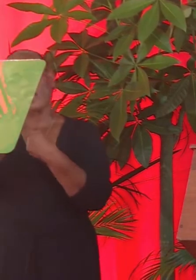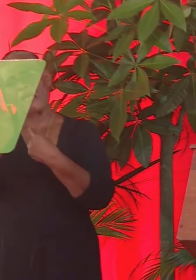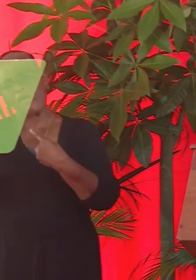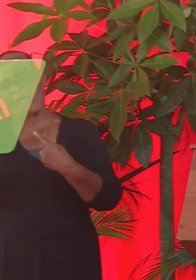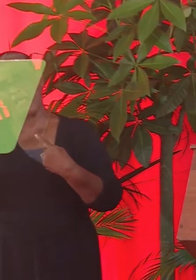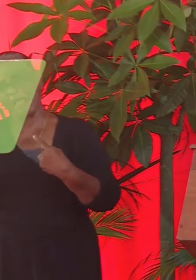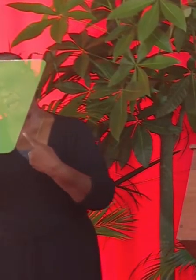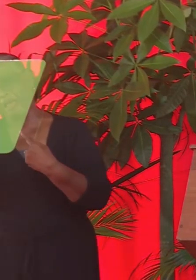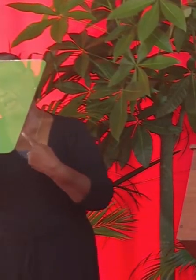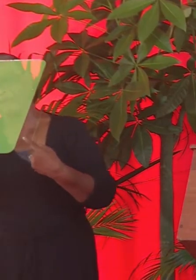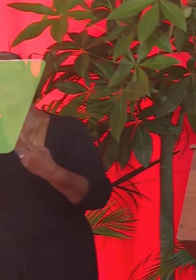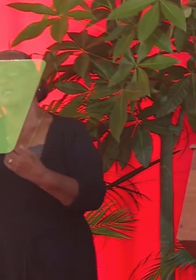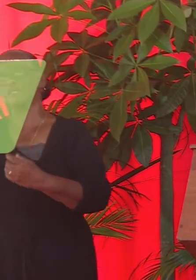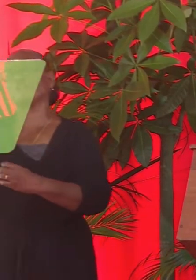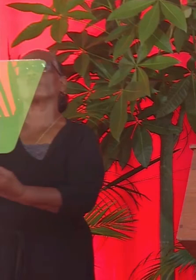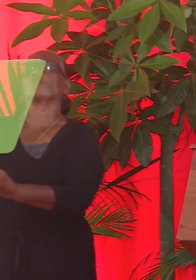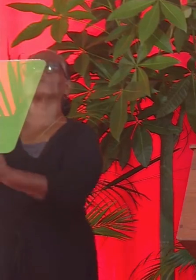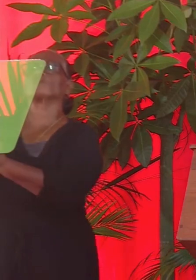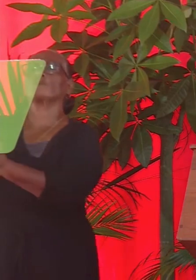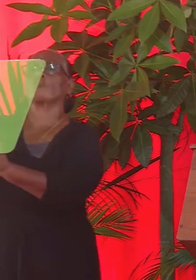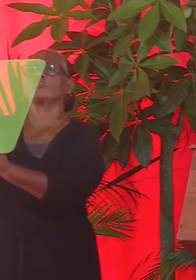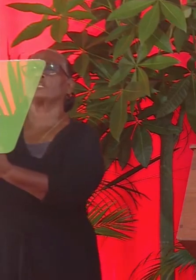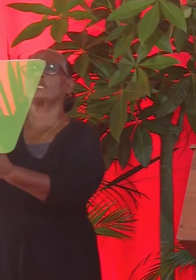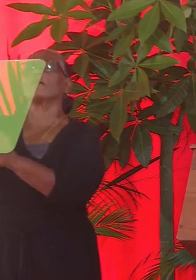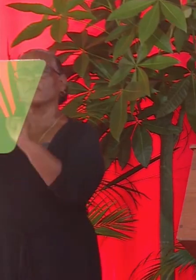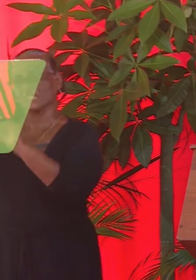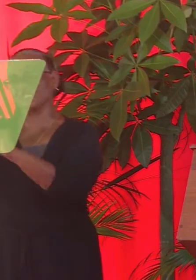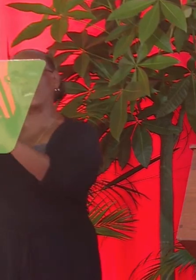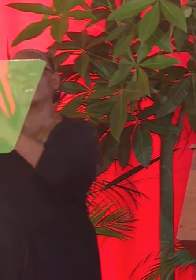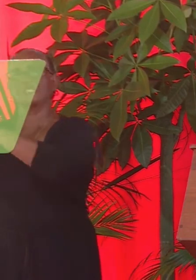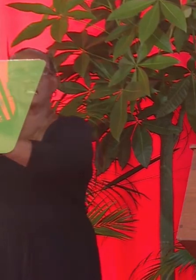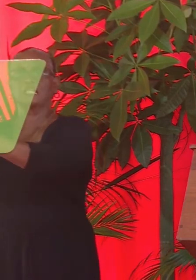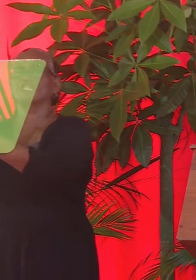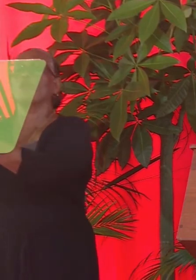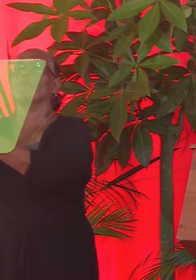eigen ontstaan en bestaansgeschiedenis.